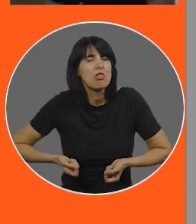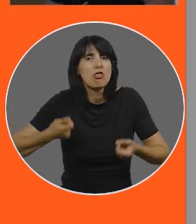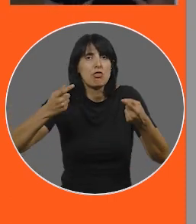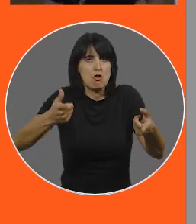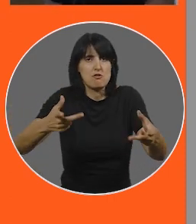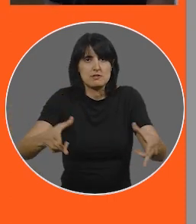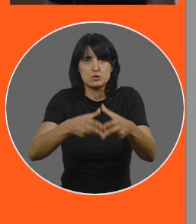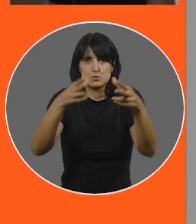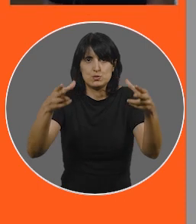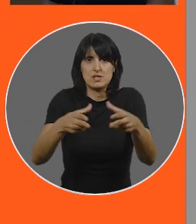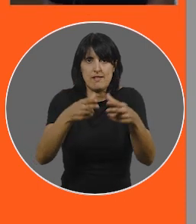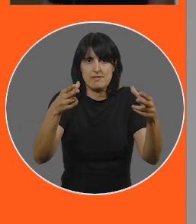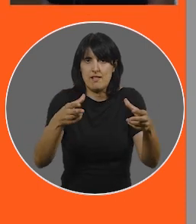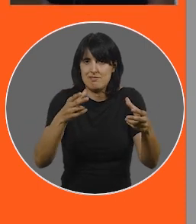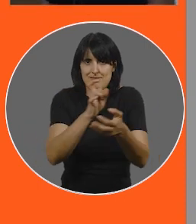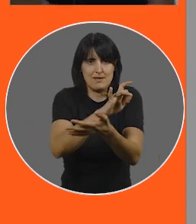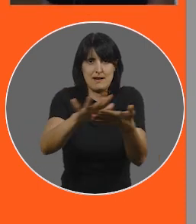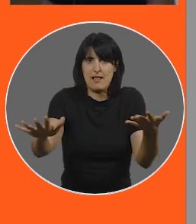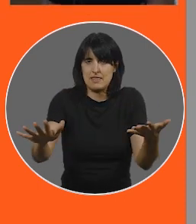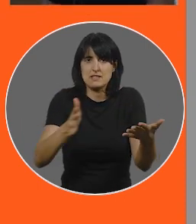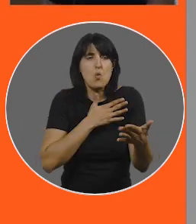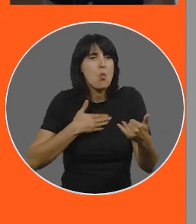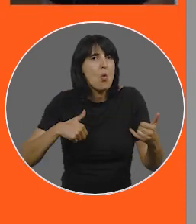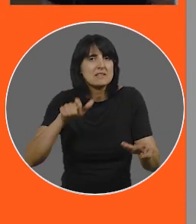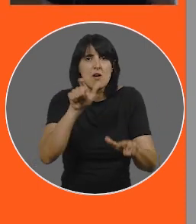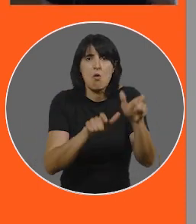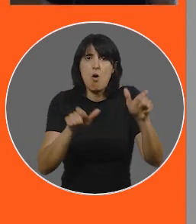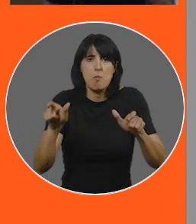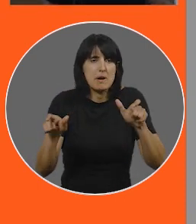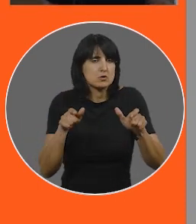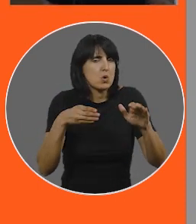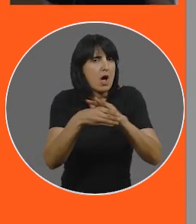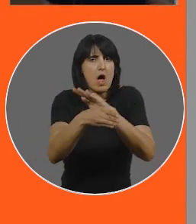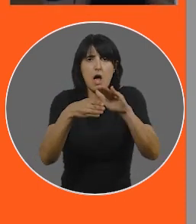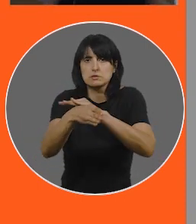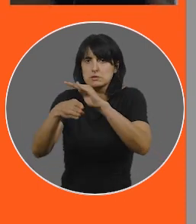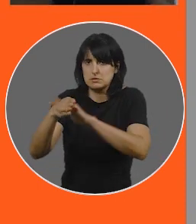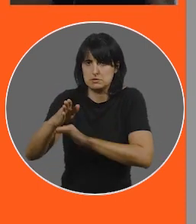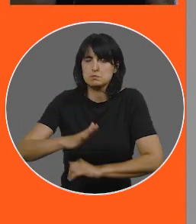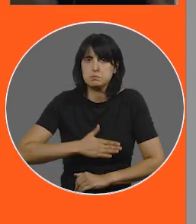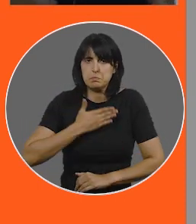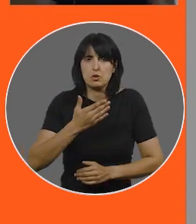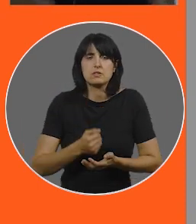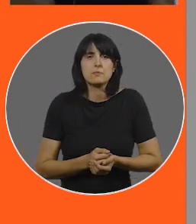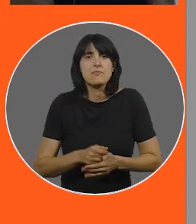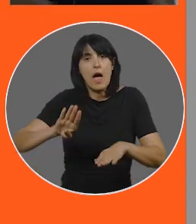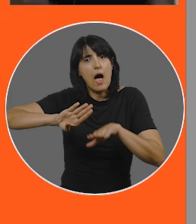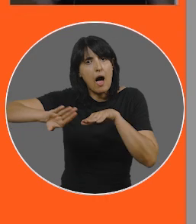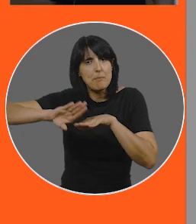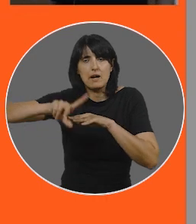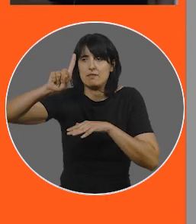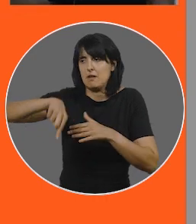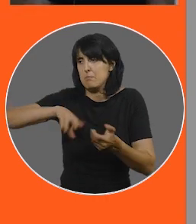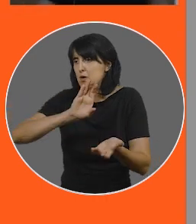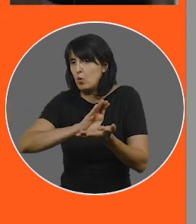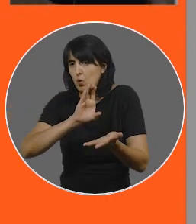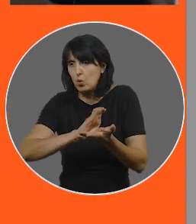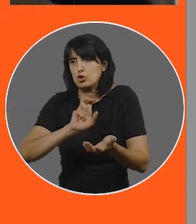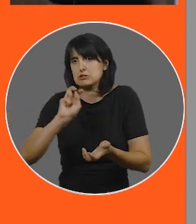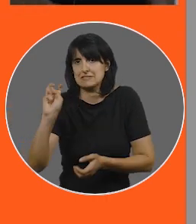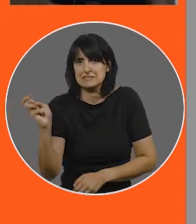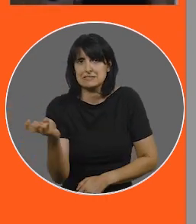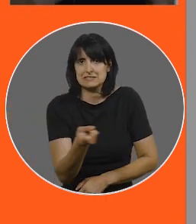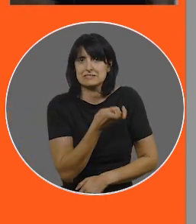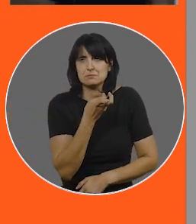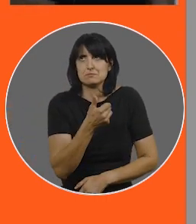la societat amb accés obert i que qualsevol de vosaltres hi pot accedir. Evidentment, a banda d'això, oferim cursos,